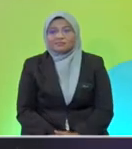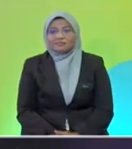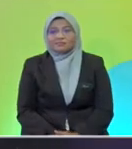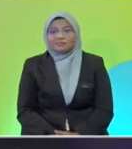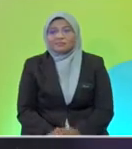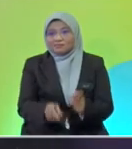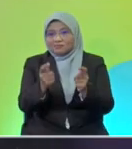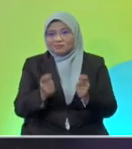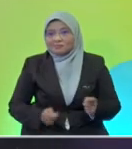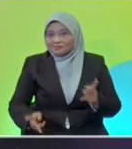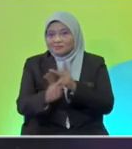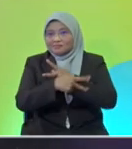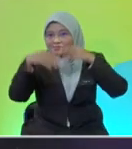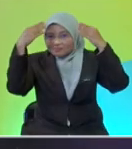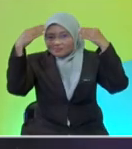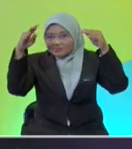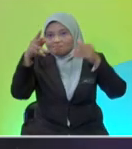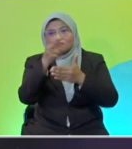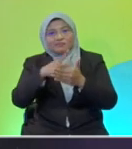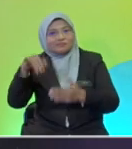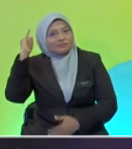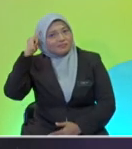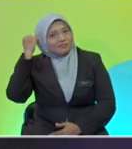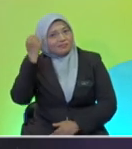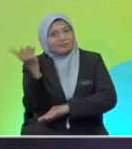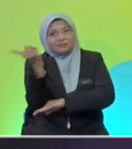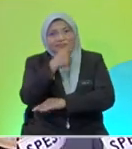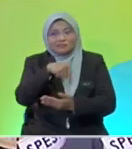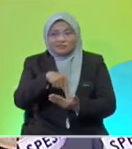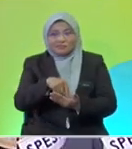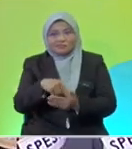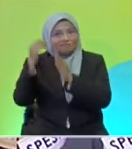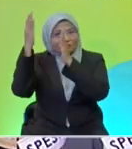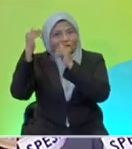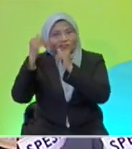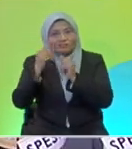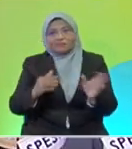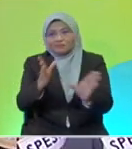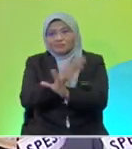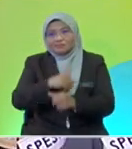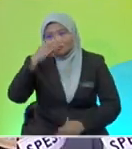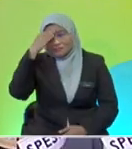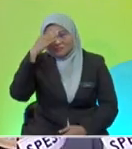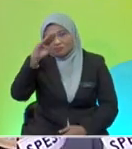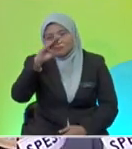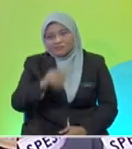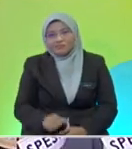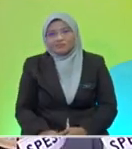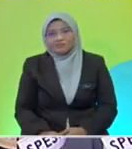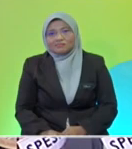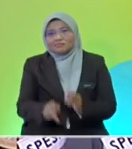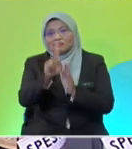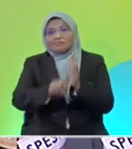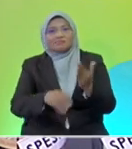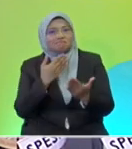banyak-banyak guru slawati atas ilmu pada hari ini diharapkan memberi manfaat kepada semua adik-adik Ingat toh rajin